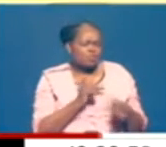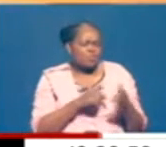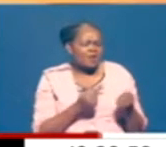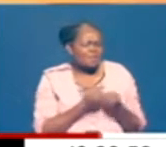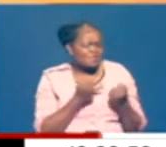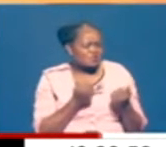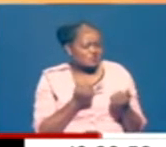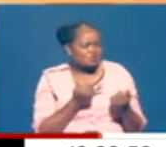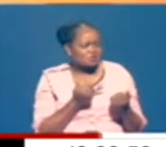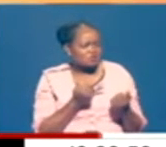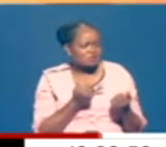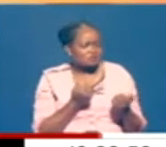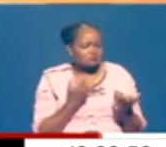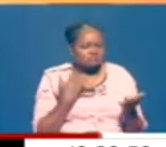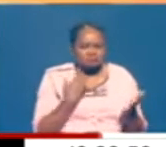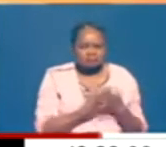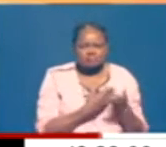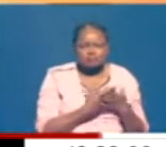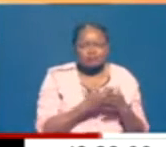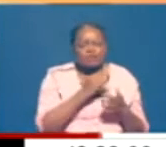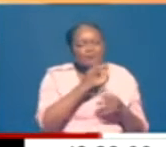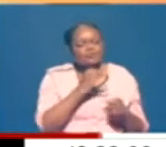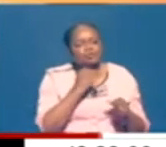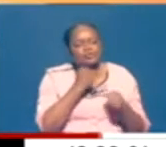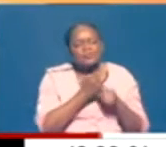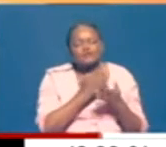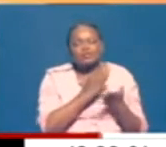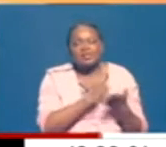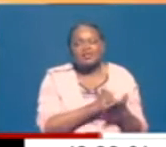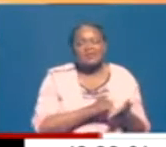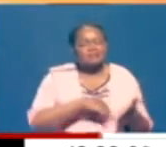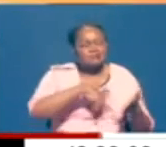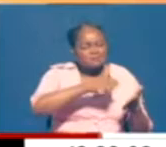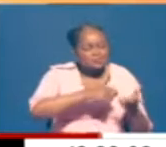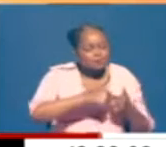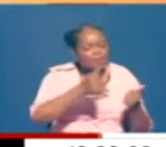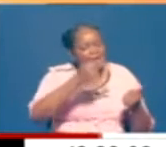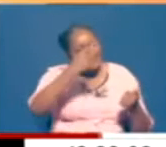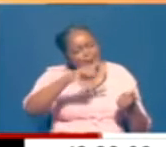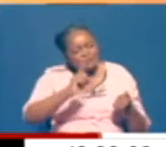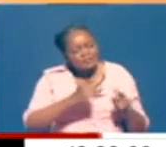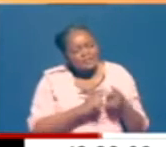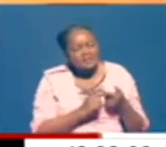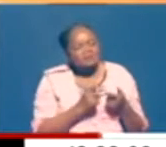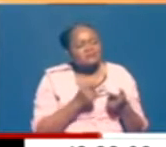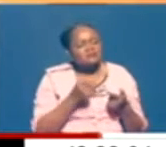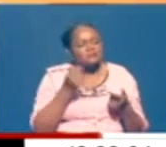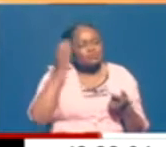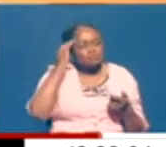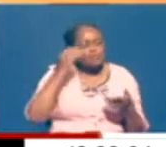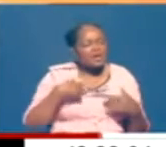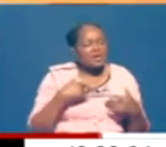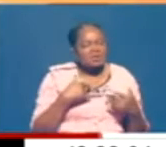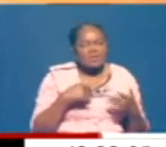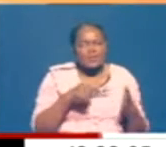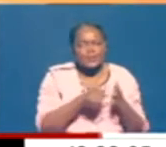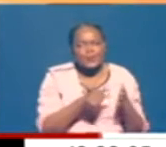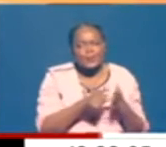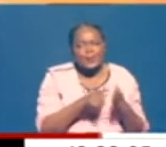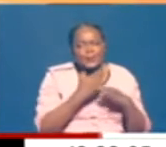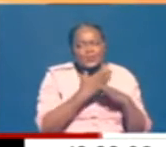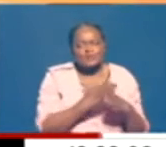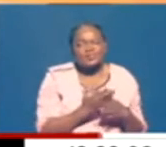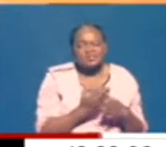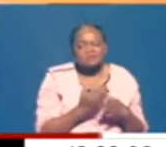yale majukumu kama vile kuhakikisha kwamba sahihi ziko sawa ikapitisha, ilhali bado kulikuwa na ule mkinzano kati, yani idadi ipi